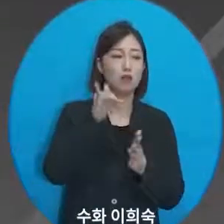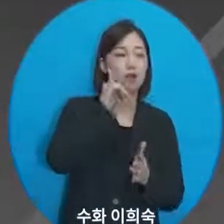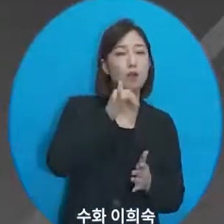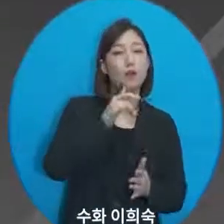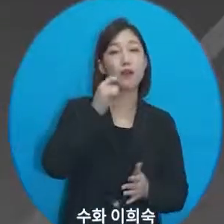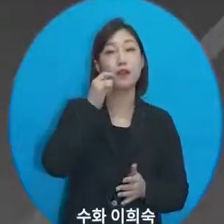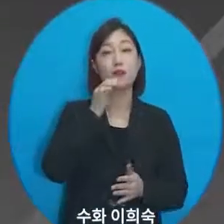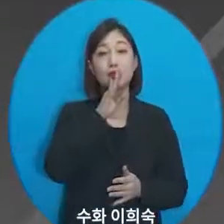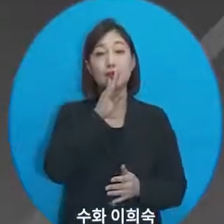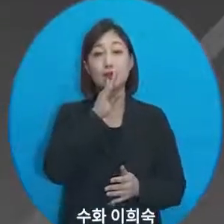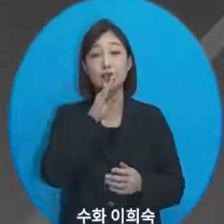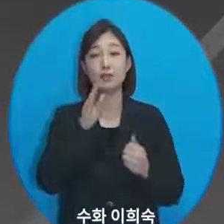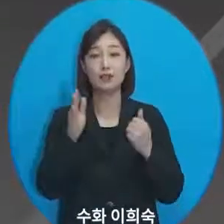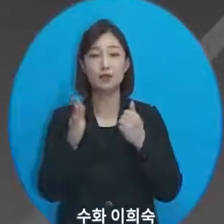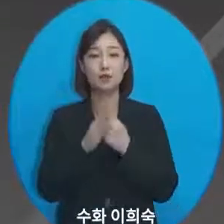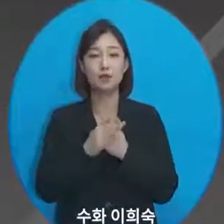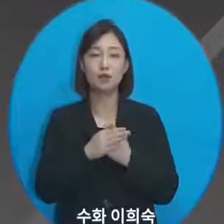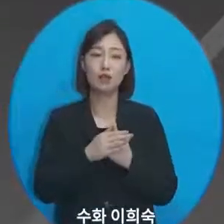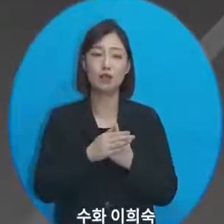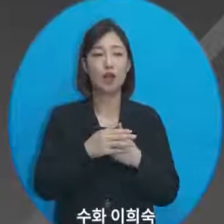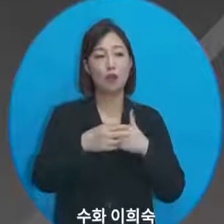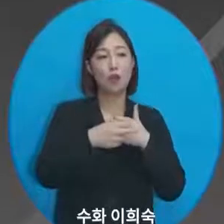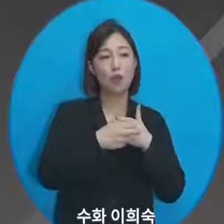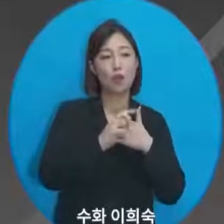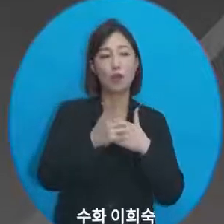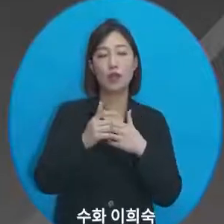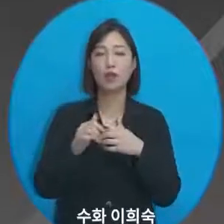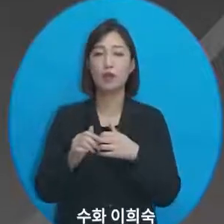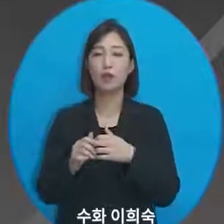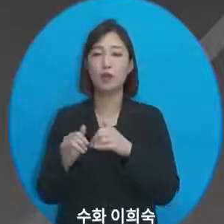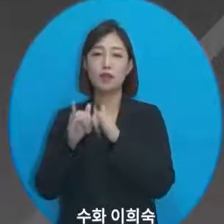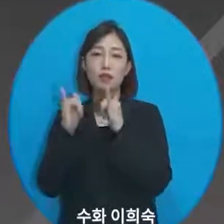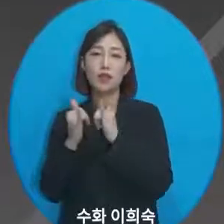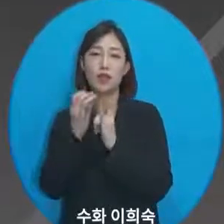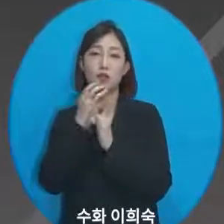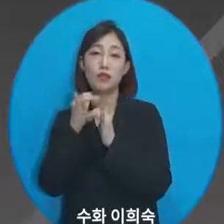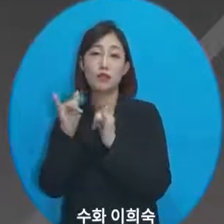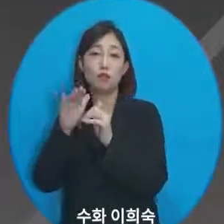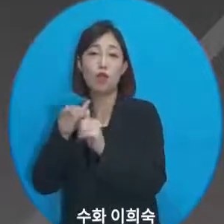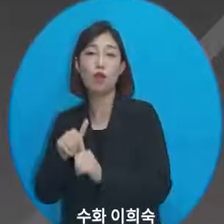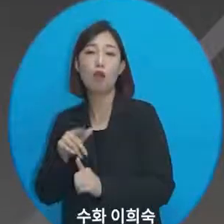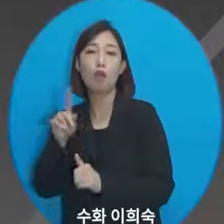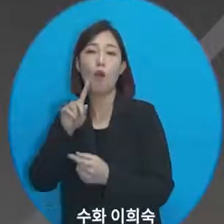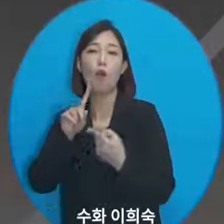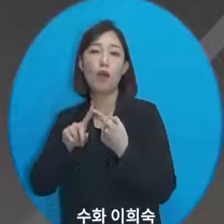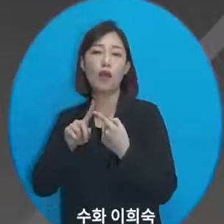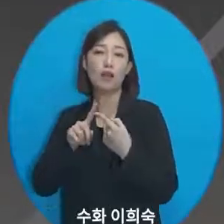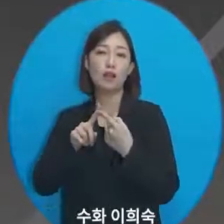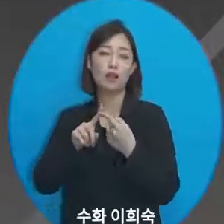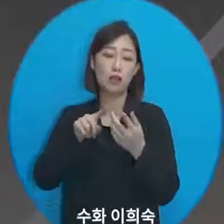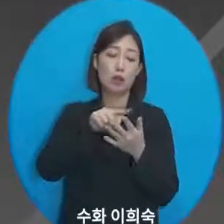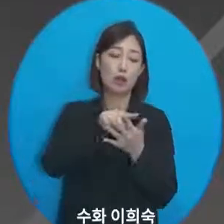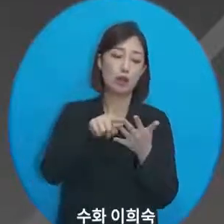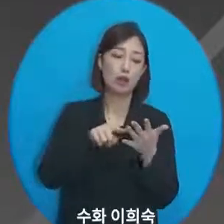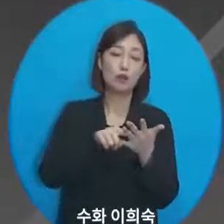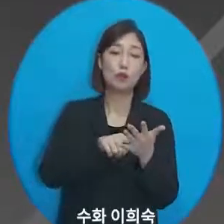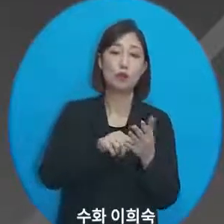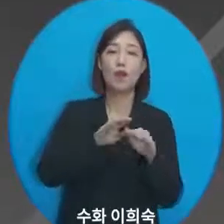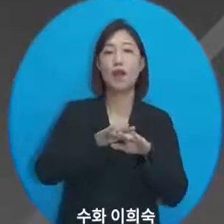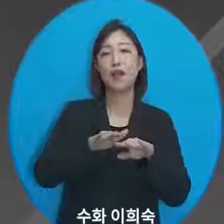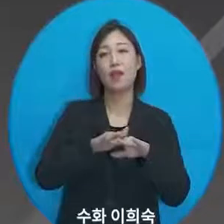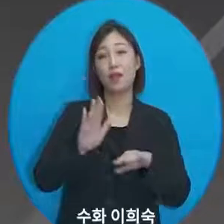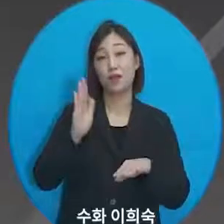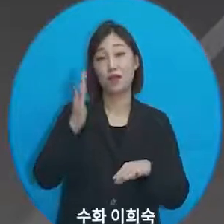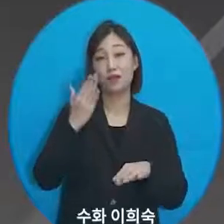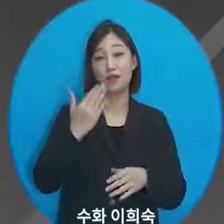병원과 연결되는 119를 부를 것인지, 바로 이제 이러한 그 시스템을 오래전부터 이야기되어 왔습니다.